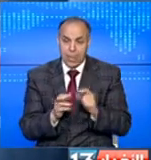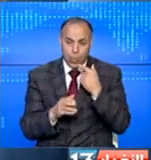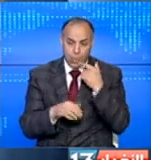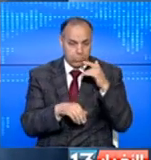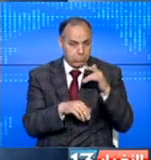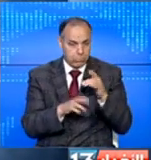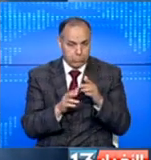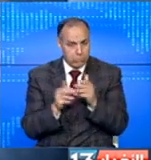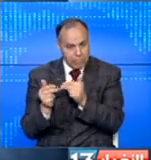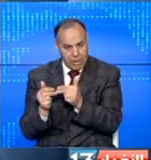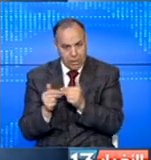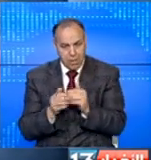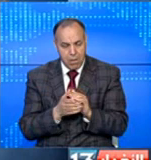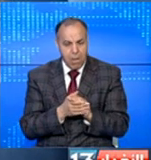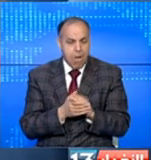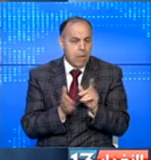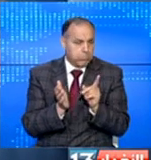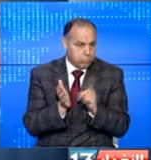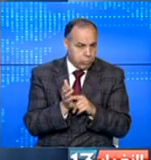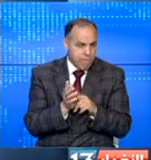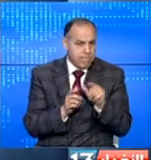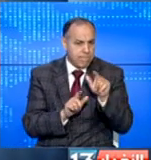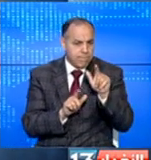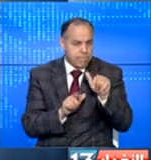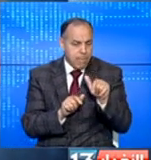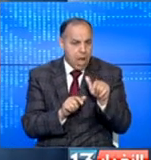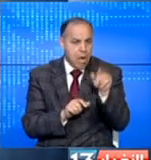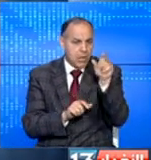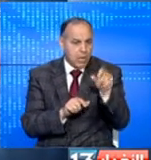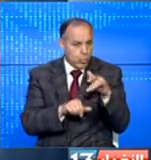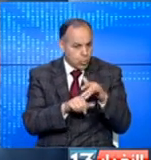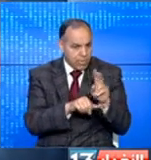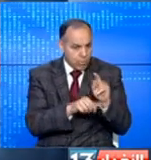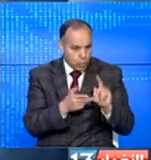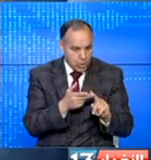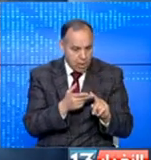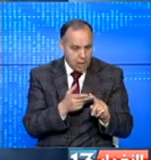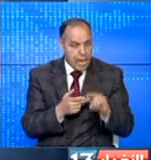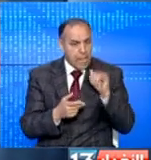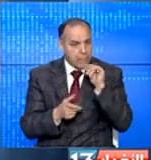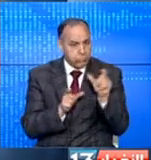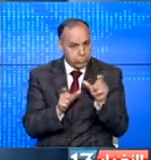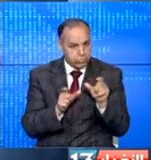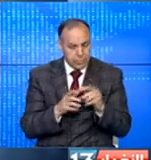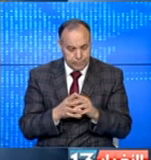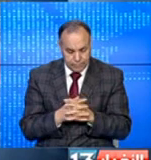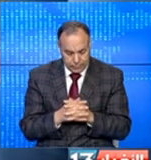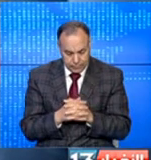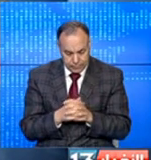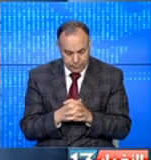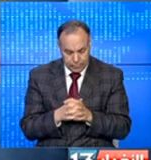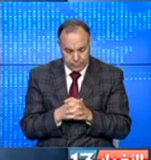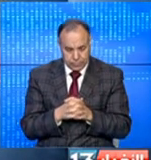الإيطاليين، وبالتالي يعني هم تحت السلطة الصحية للسلطات الإيطالية، وبما ان المدارس الحكومه